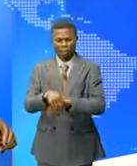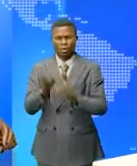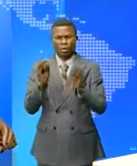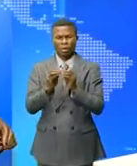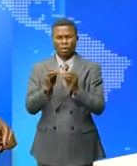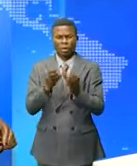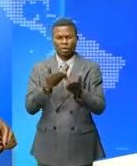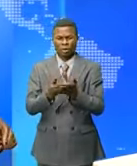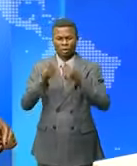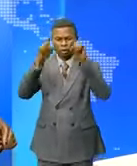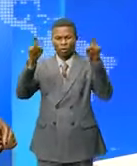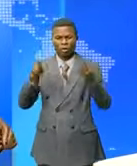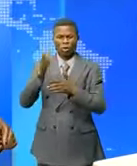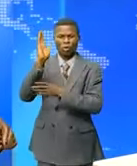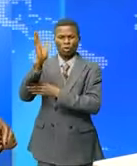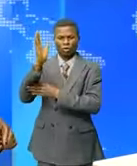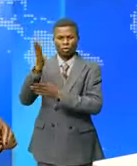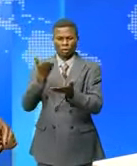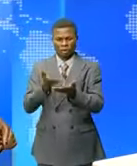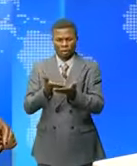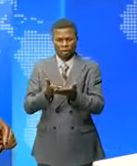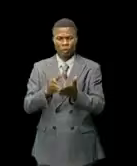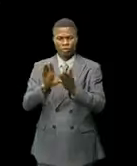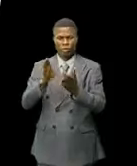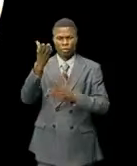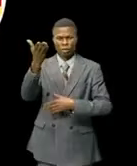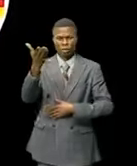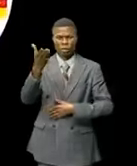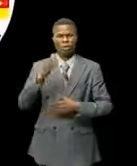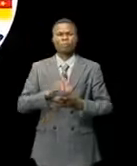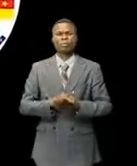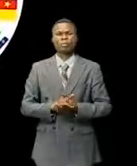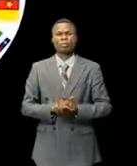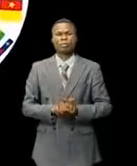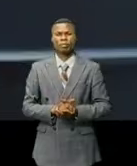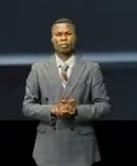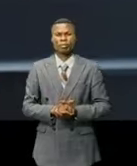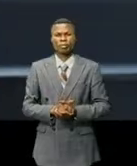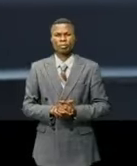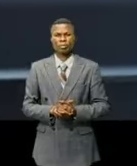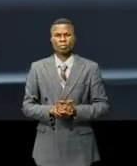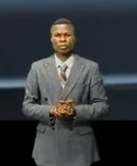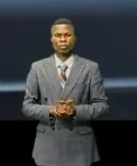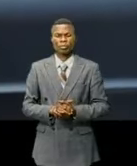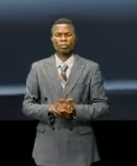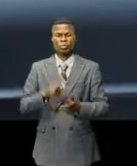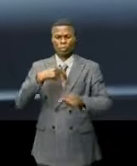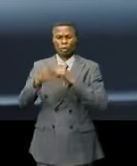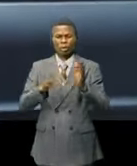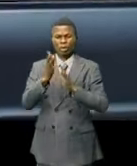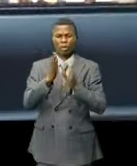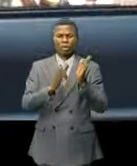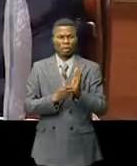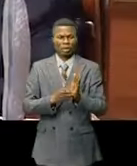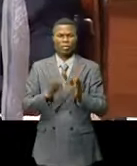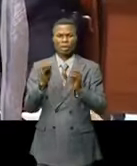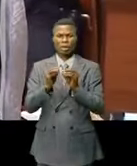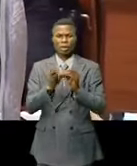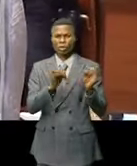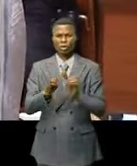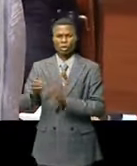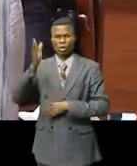part par visioconférence. Reportage. Une séance publique que s'est ouverte la 19e session ordinaire de